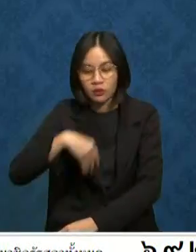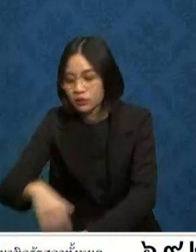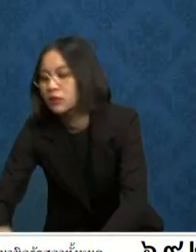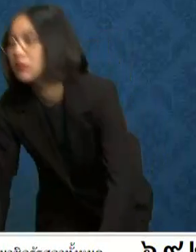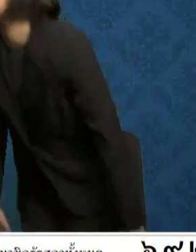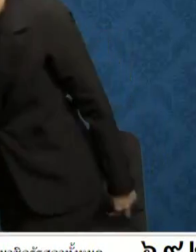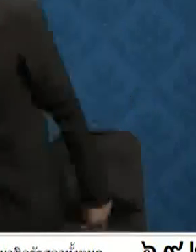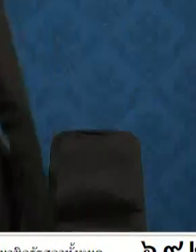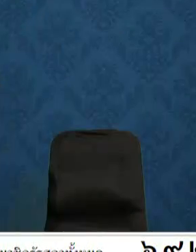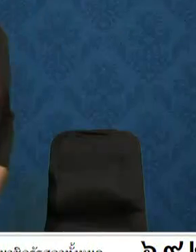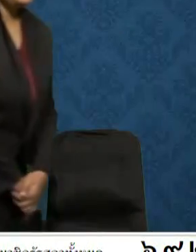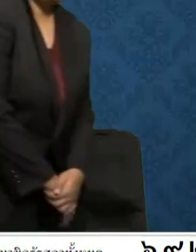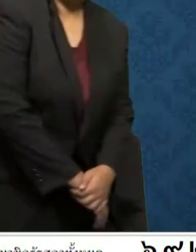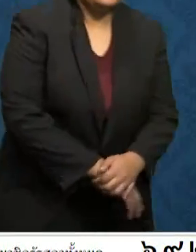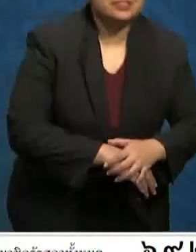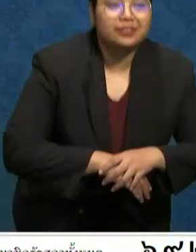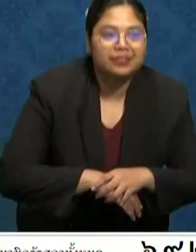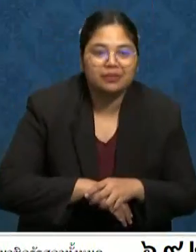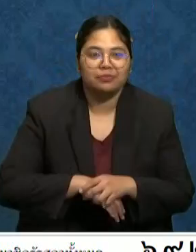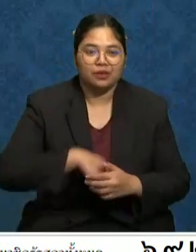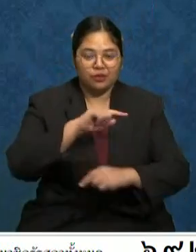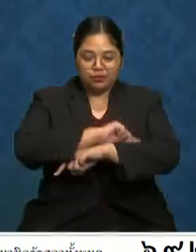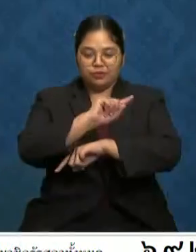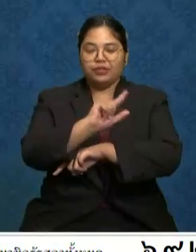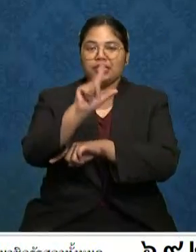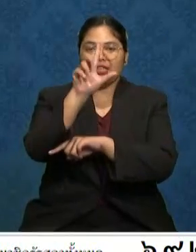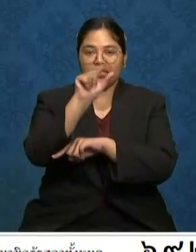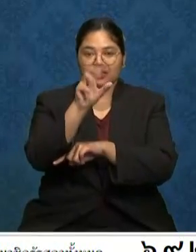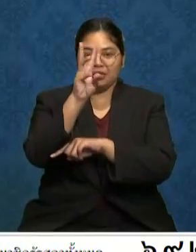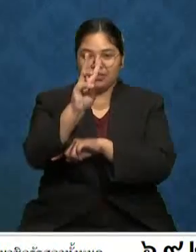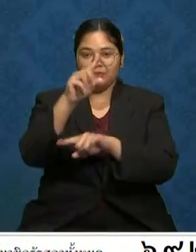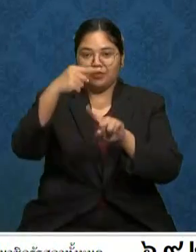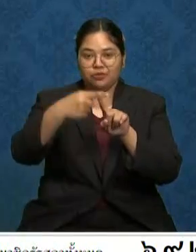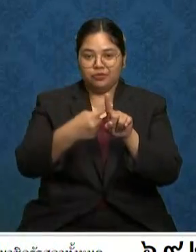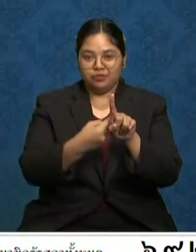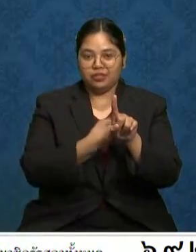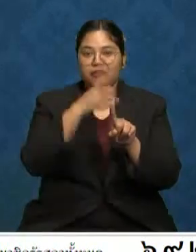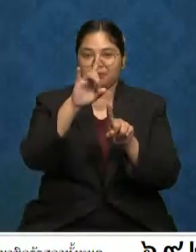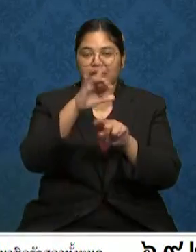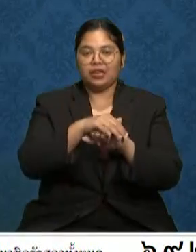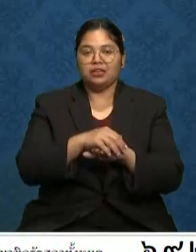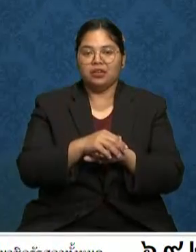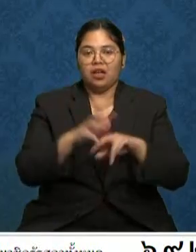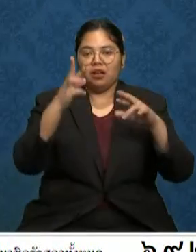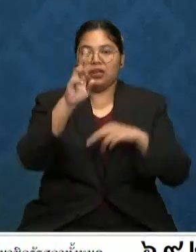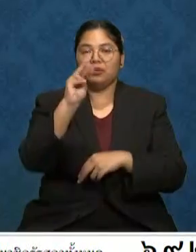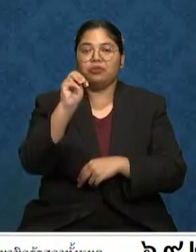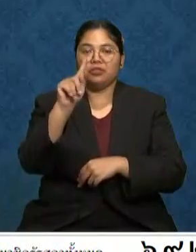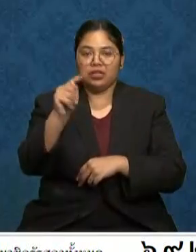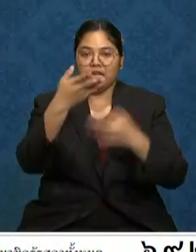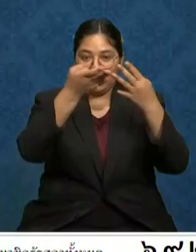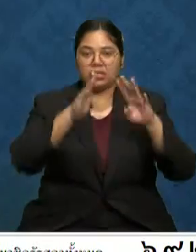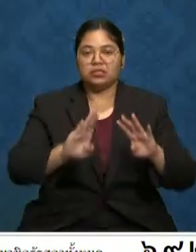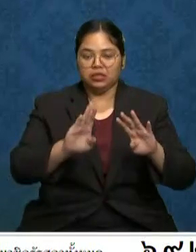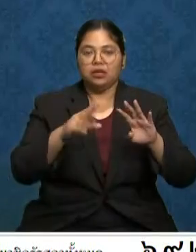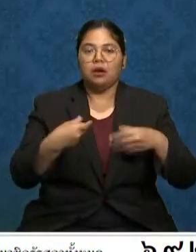ครั้งล่าสุดครับท่านเมื่อวันที่ 26สิงหาคมที่ผ่านมานี้เองครับท่านได้นำคณะรัฐมนตรีด้านการศึกษาของอาเซียน